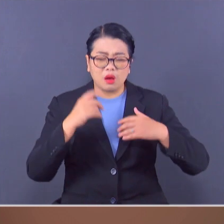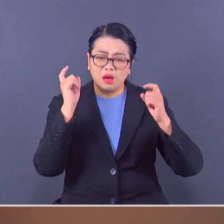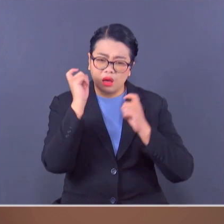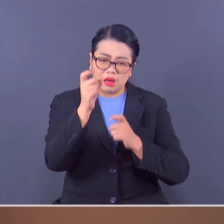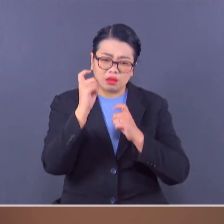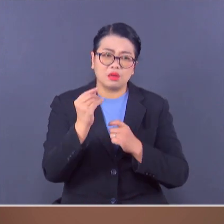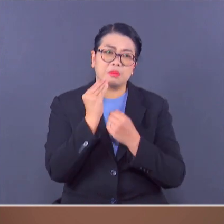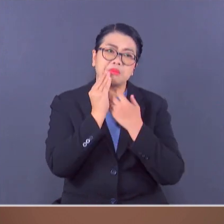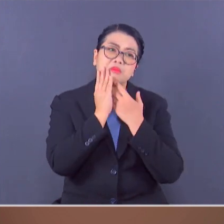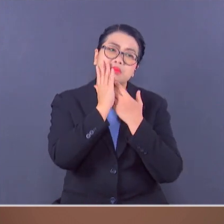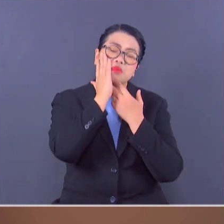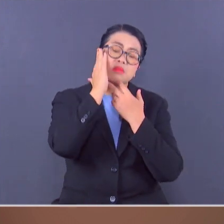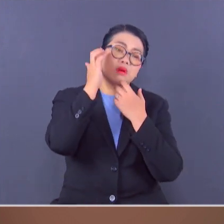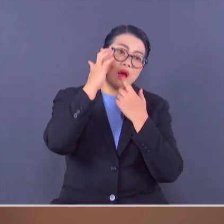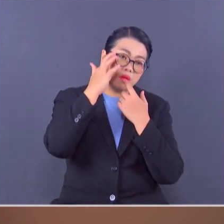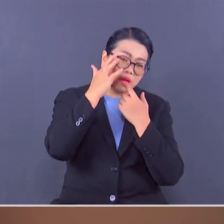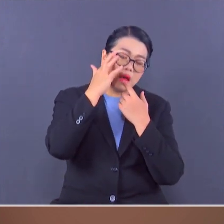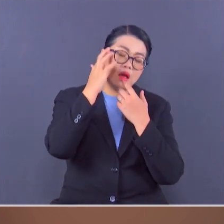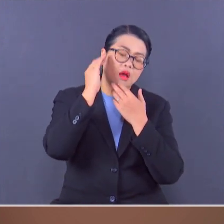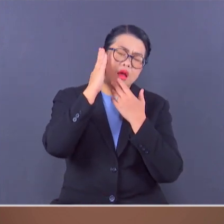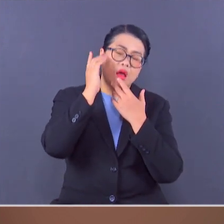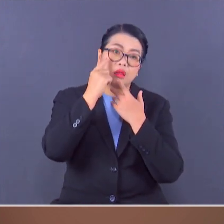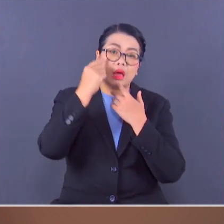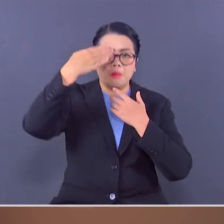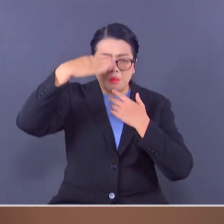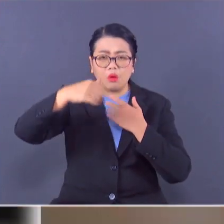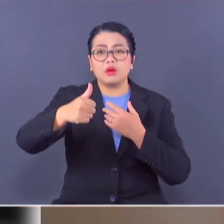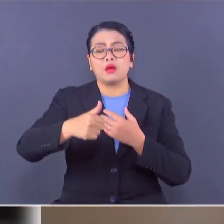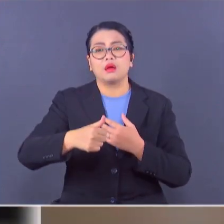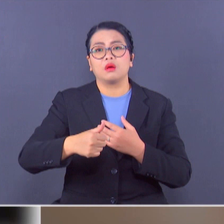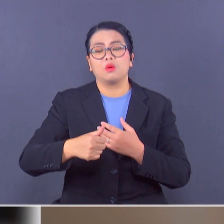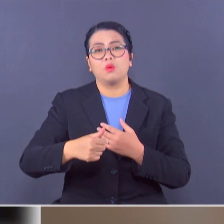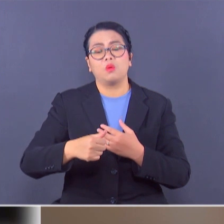ีงมาก ท filler มัจะไเข้าตาและตาจะบอดได้